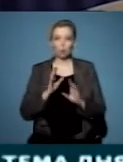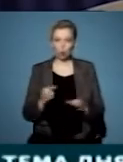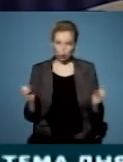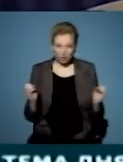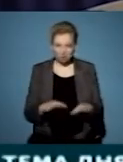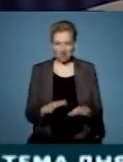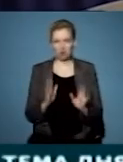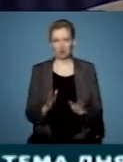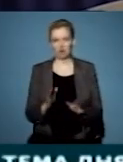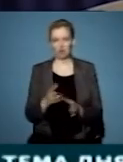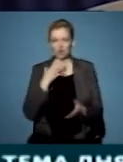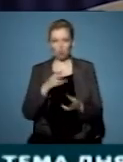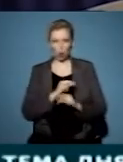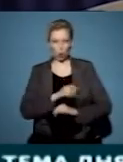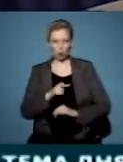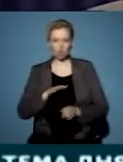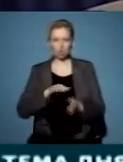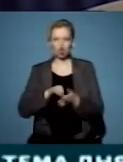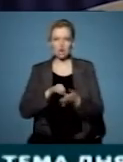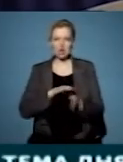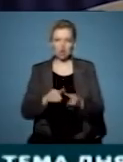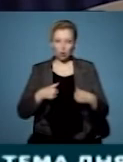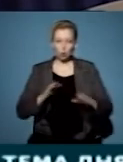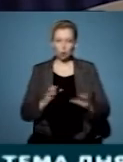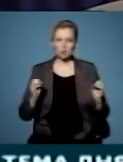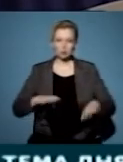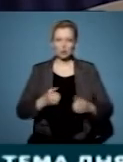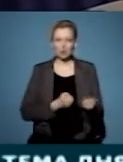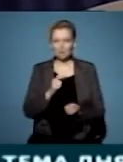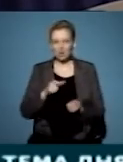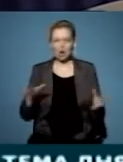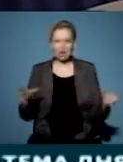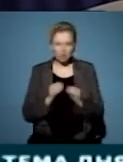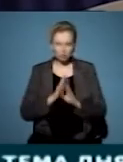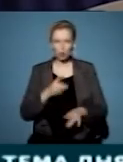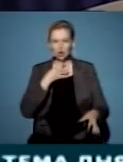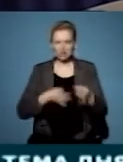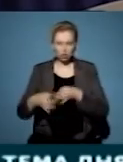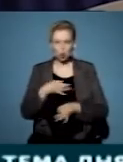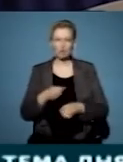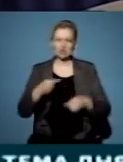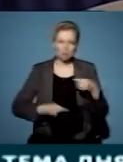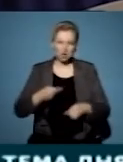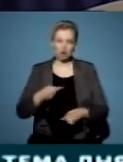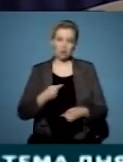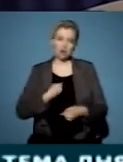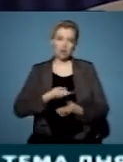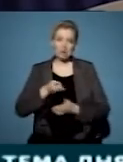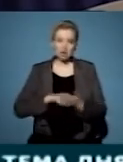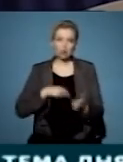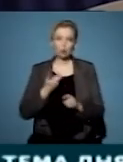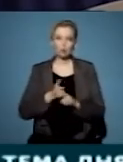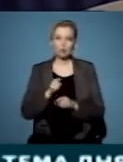збирати своїх колег-членів виконкому, буду збирати перевізників. Разом будемо дискутувати, сперечатися. Але я надіюся дуже